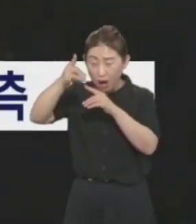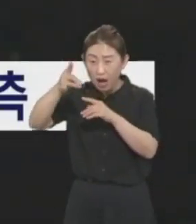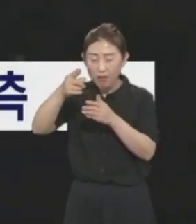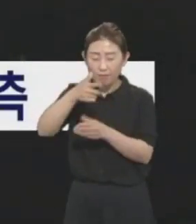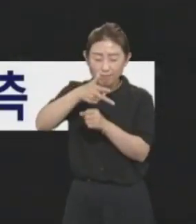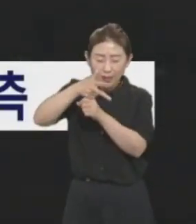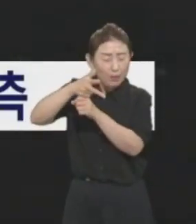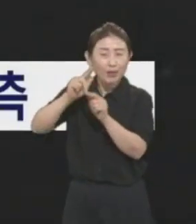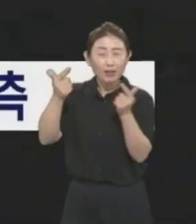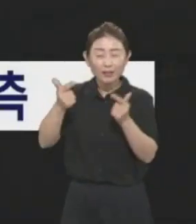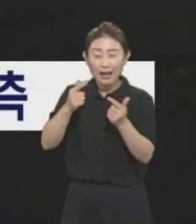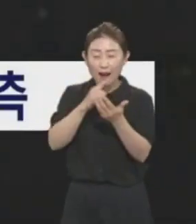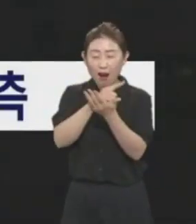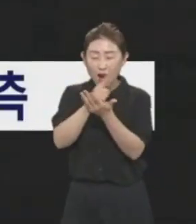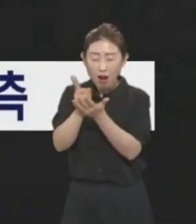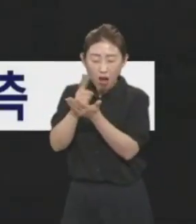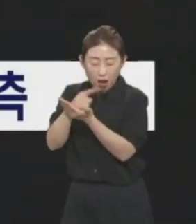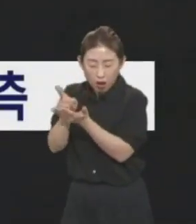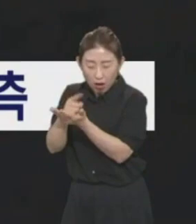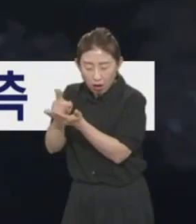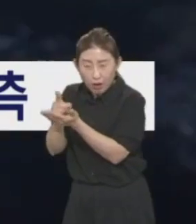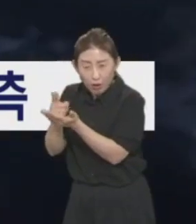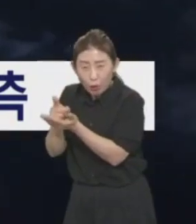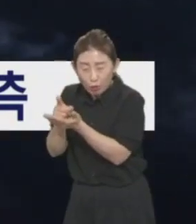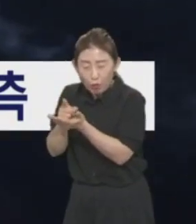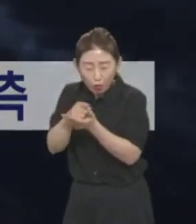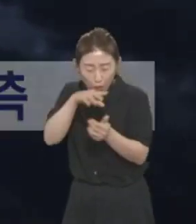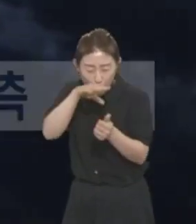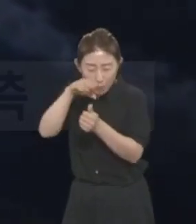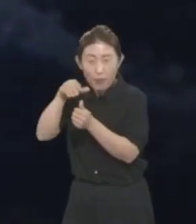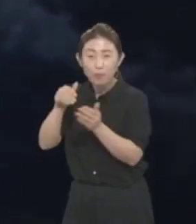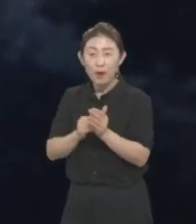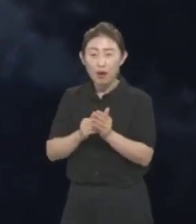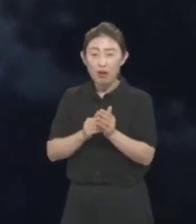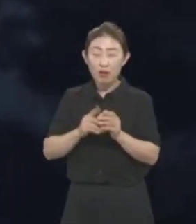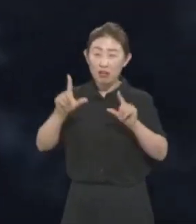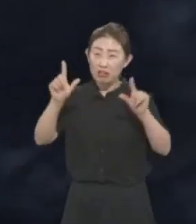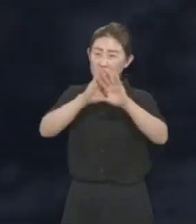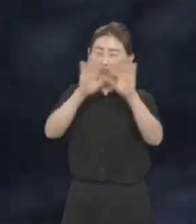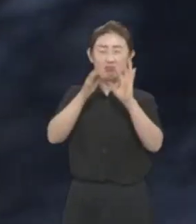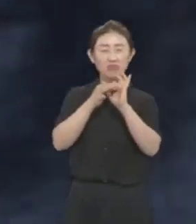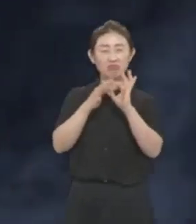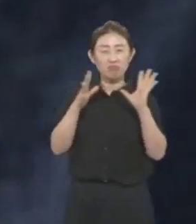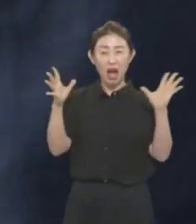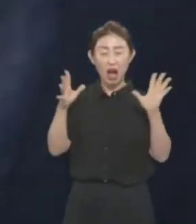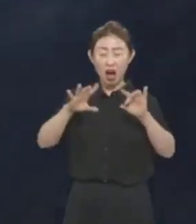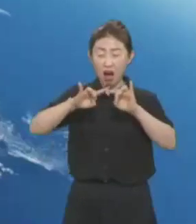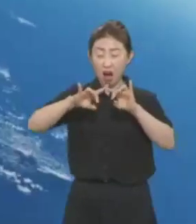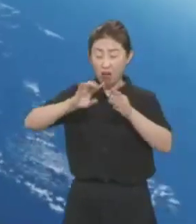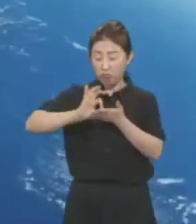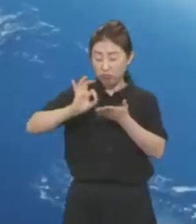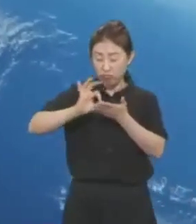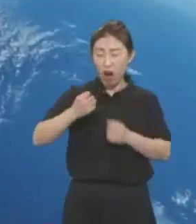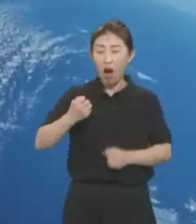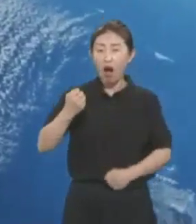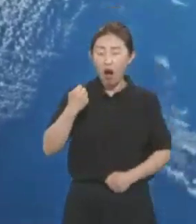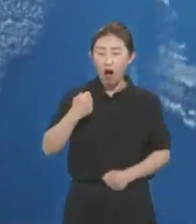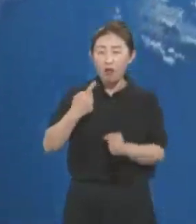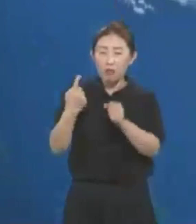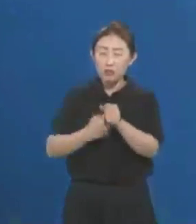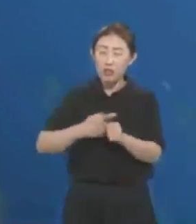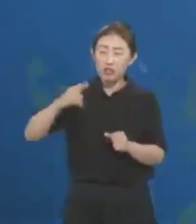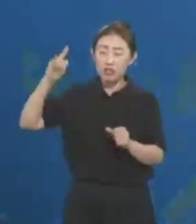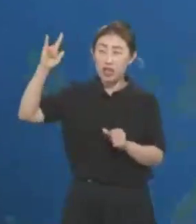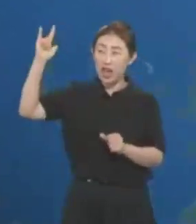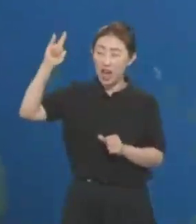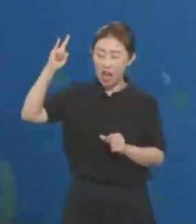지상 관측을 하는데 해상도 5m입니다. 날씨에 전혀 영향을 받지 않지만 전력 소모량이 많아 항상 태양광을 쬐 수